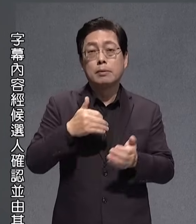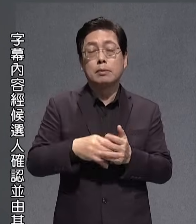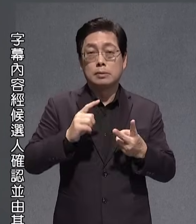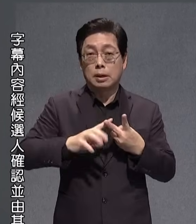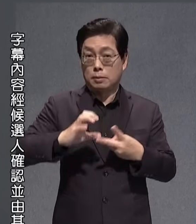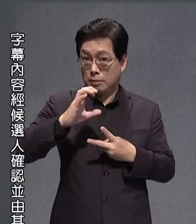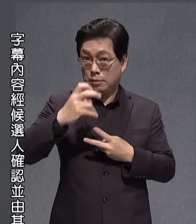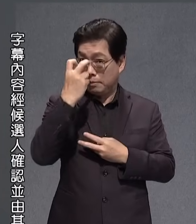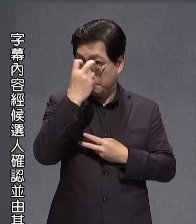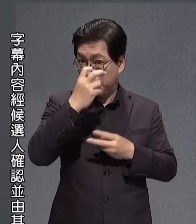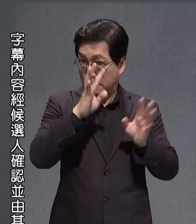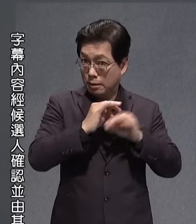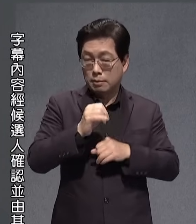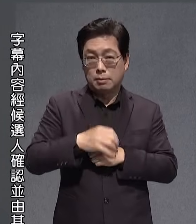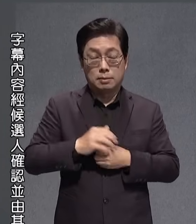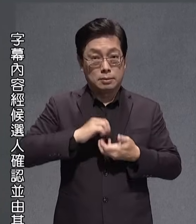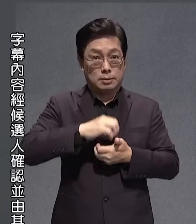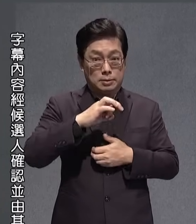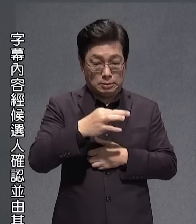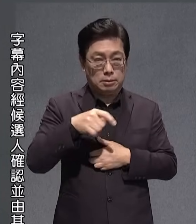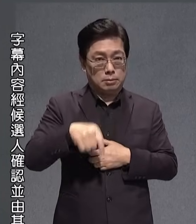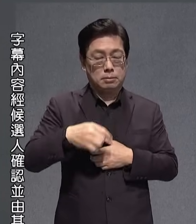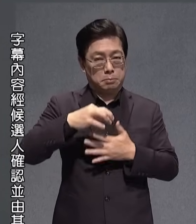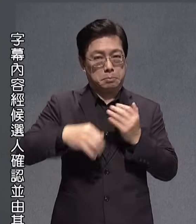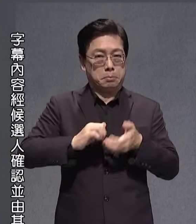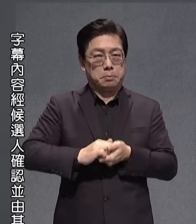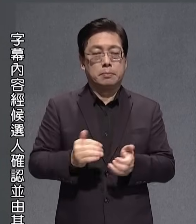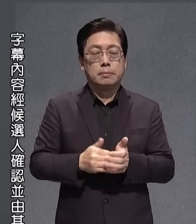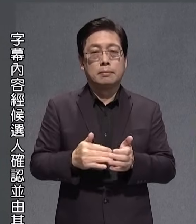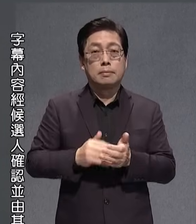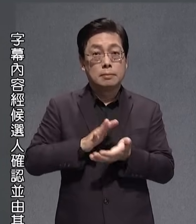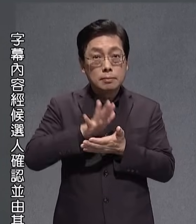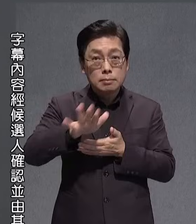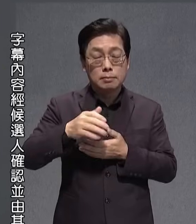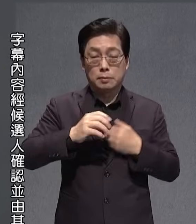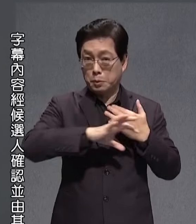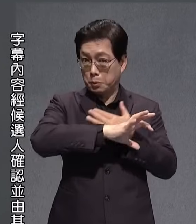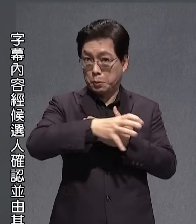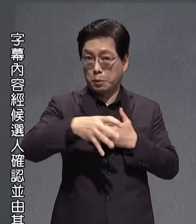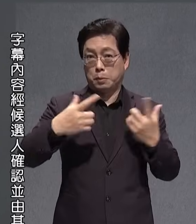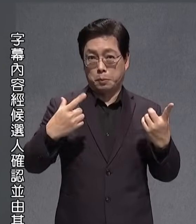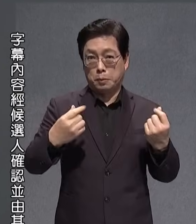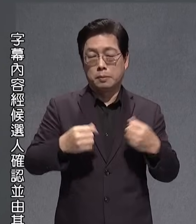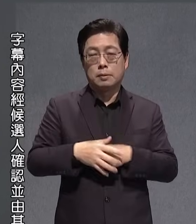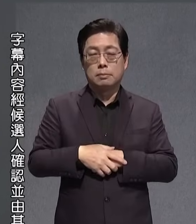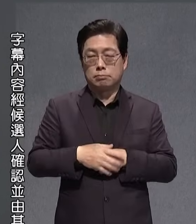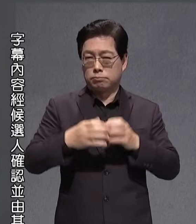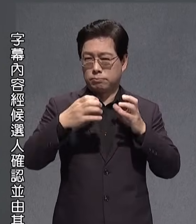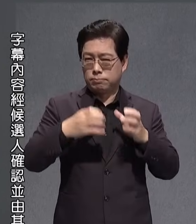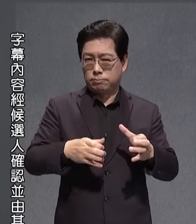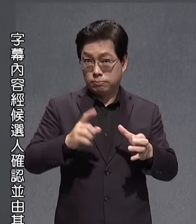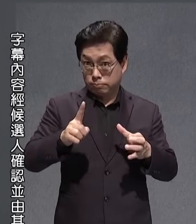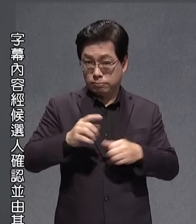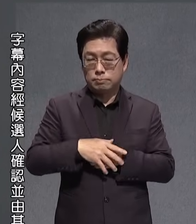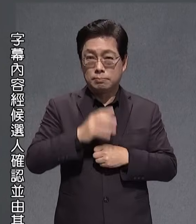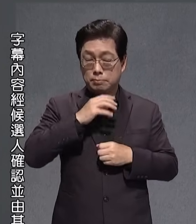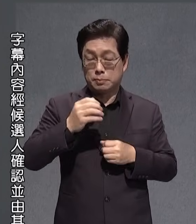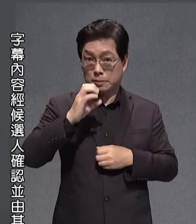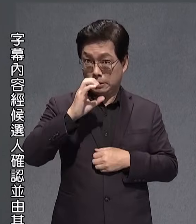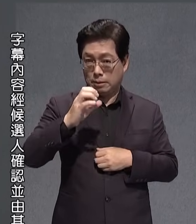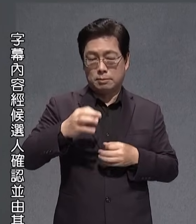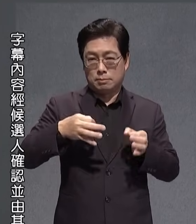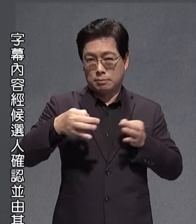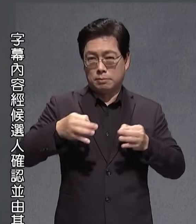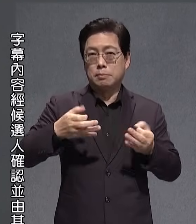查、碳定价的机制，未来我将跟国际接轨，建立一套碳交易的制